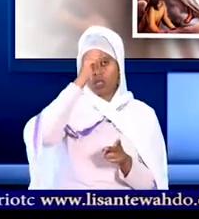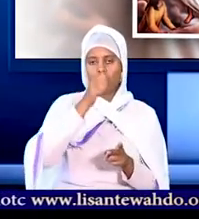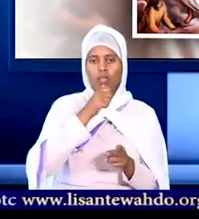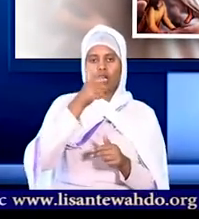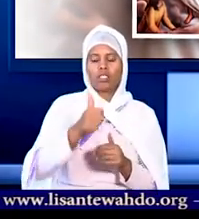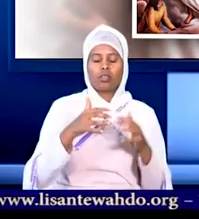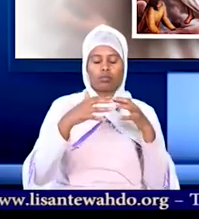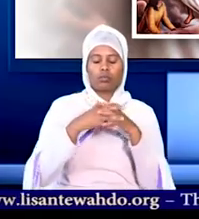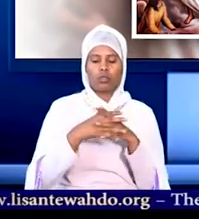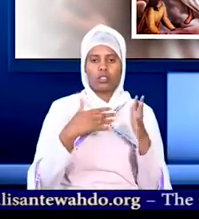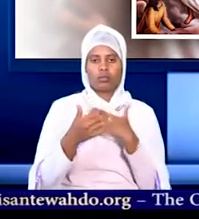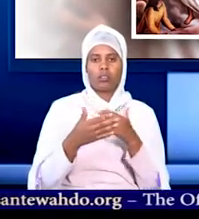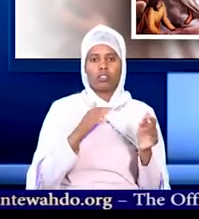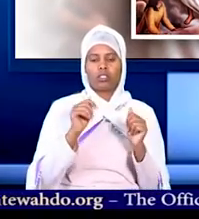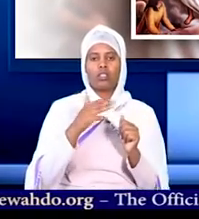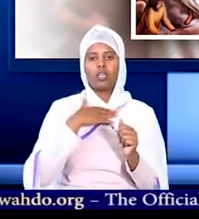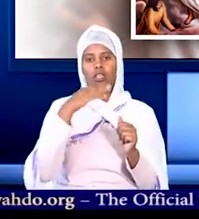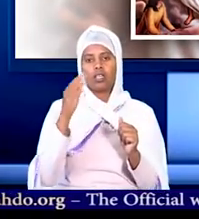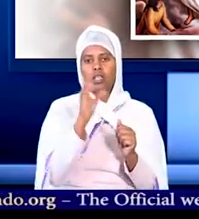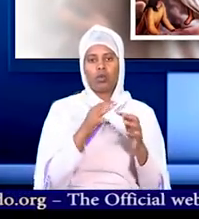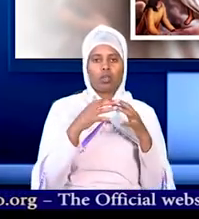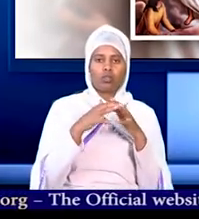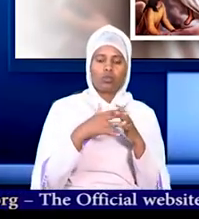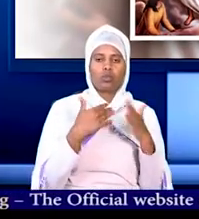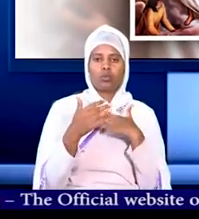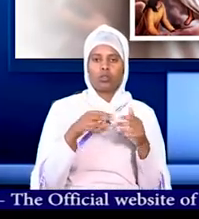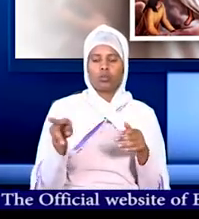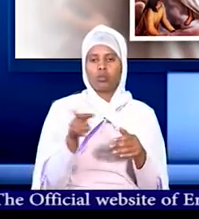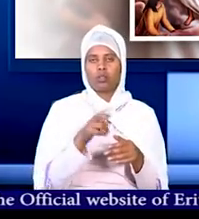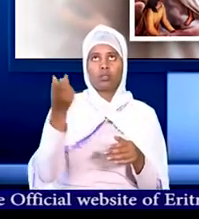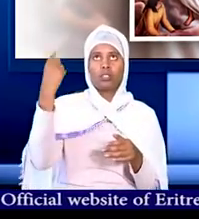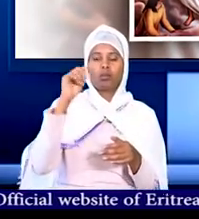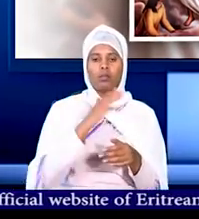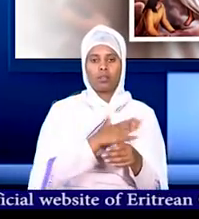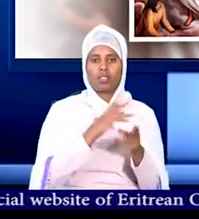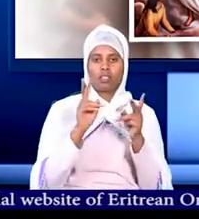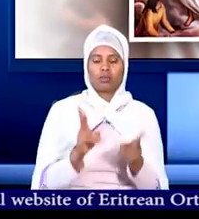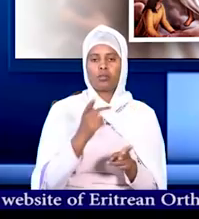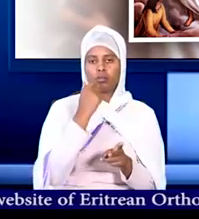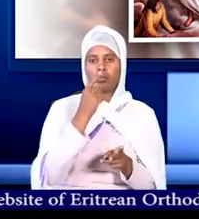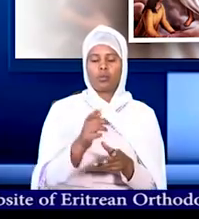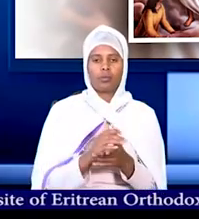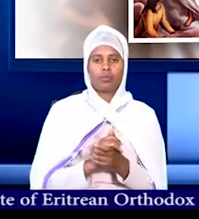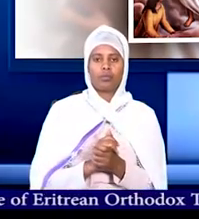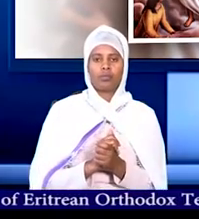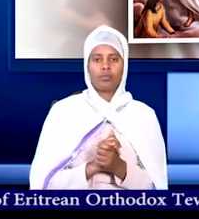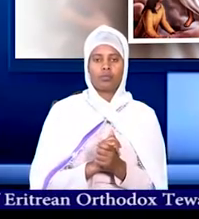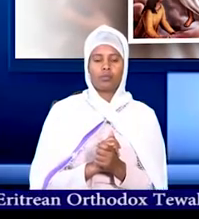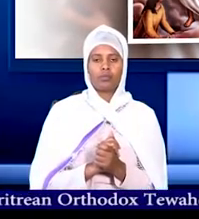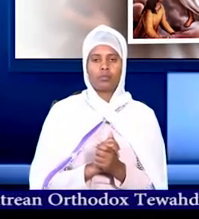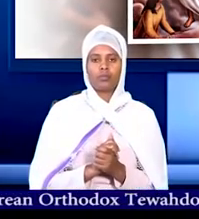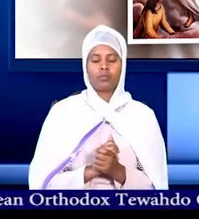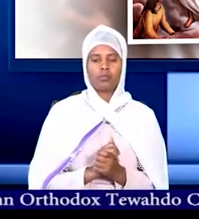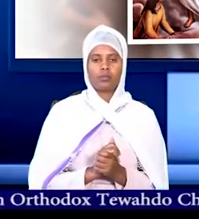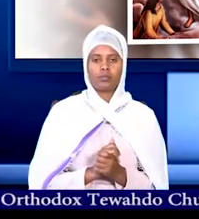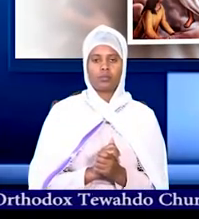ድሕሪ እዚ ኣብኡ ኮይኑ ኣቦና ኣዳም ይፅሊ ነበረ ኣዴና ሃዋን ትፅሊ ነበረት ይፅሊ ነበሩ እግዚኣብሔር ድማ ከምዝ